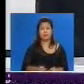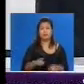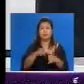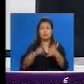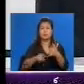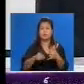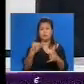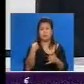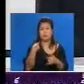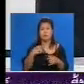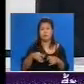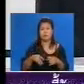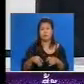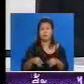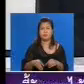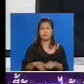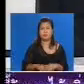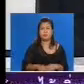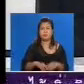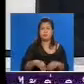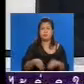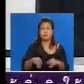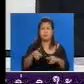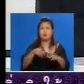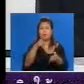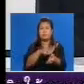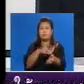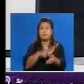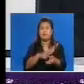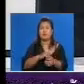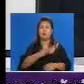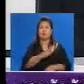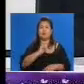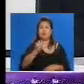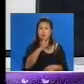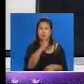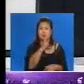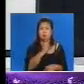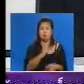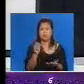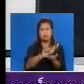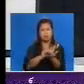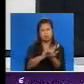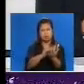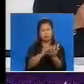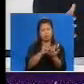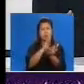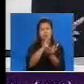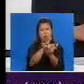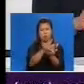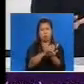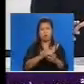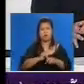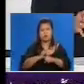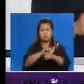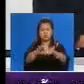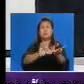ลาสุดทางในแพทธิรวัติเหมะจุทธา ทางขณะแทธยาศาคงจุลาก็ออกมาเขียบดความแดคเปนหวงวาการกระจาย Oce